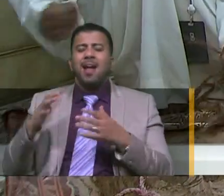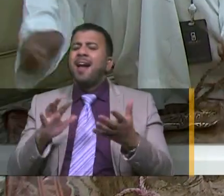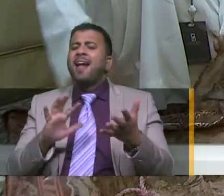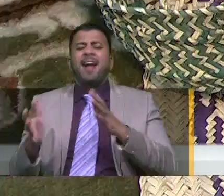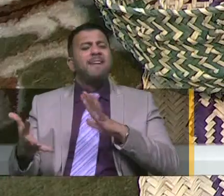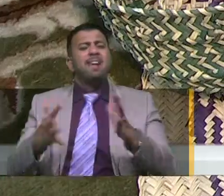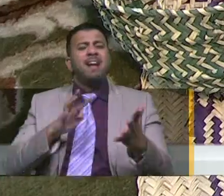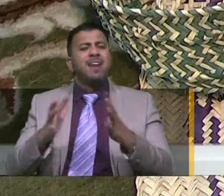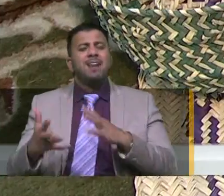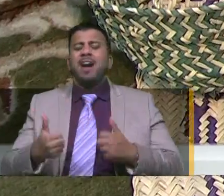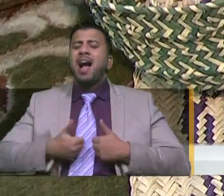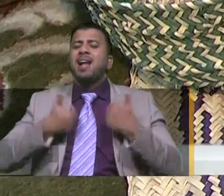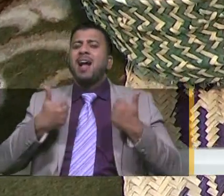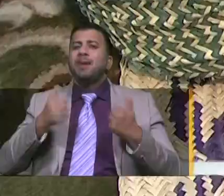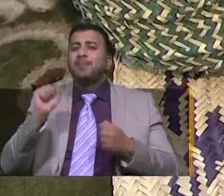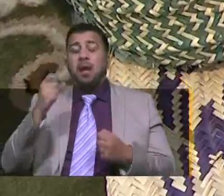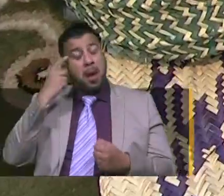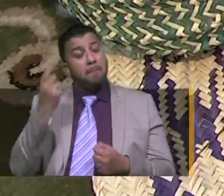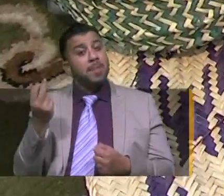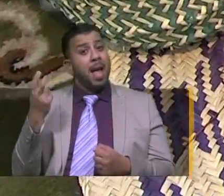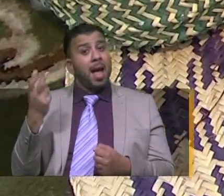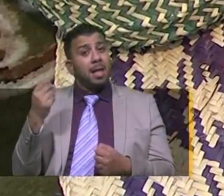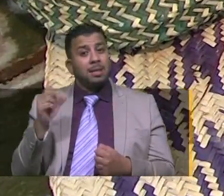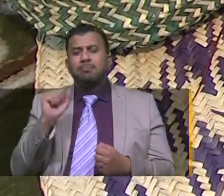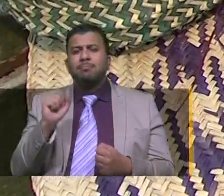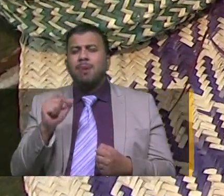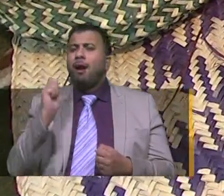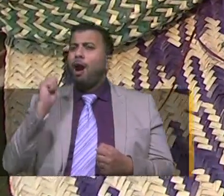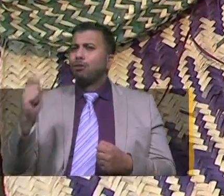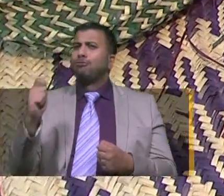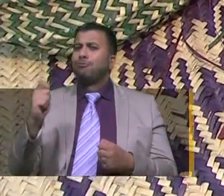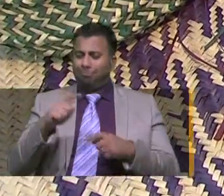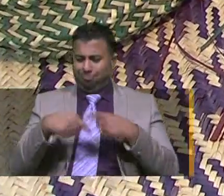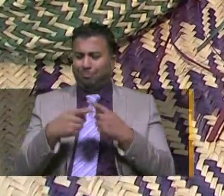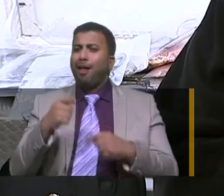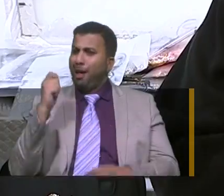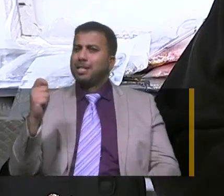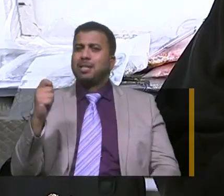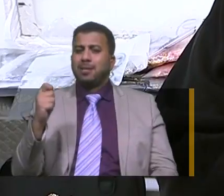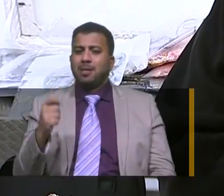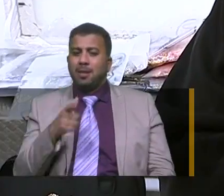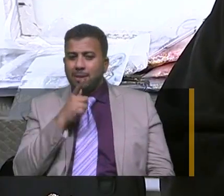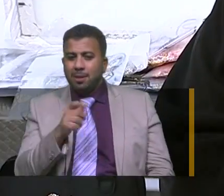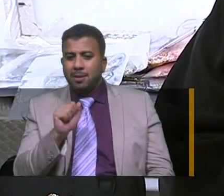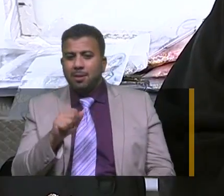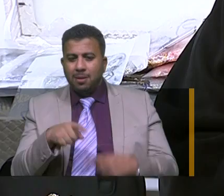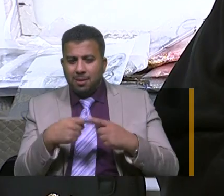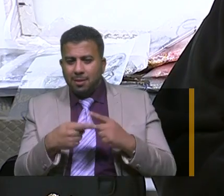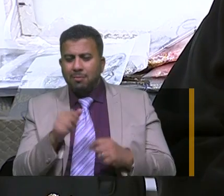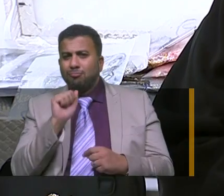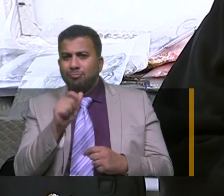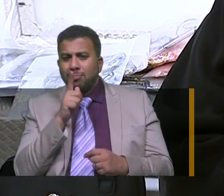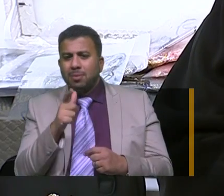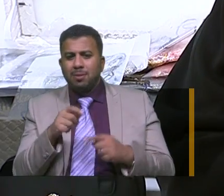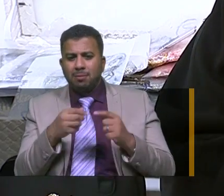تعايشوا مع البيئة لينتجوا إبداعات تحمل إرثاً أصيلاً. سويت الصرون، سويت السمة،